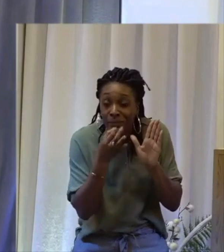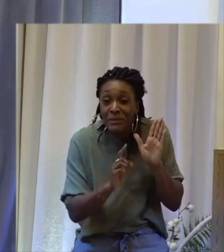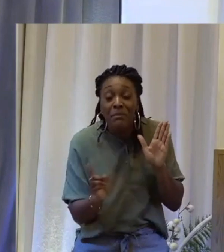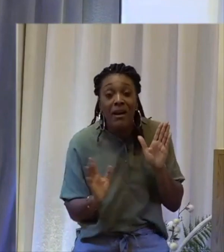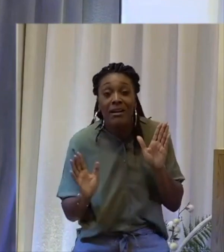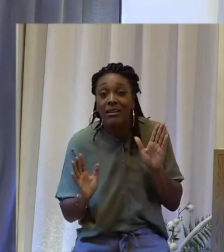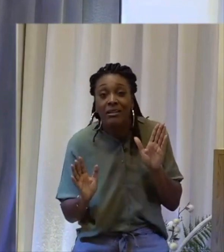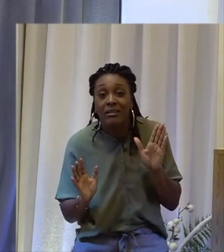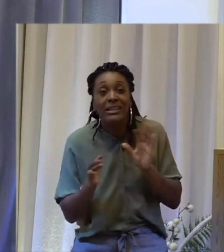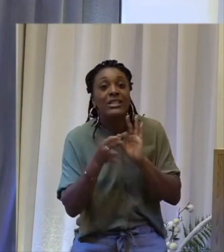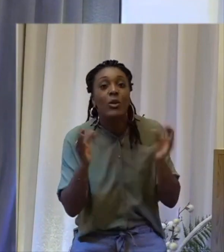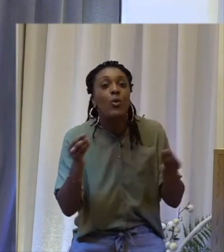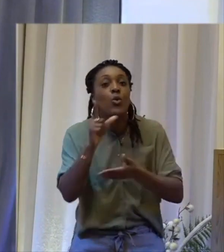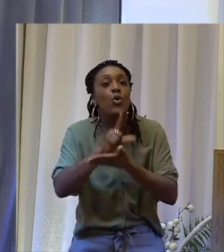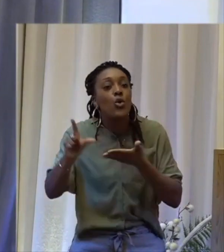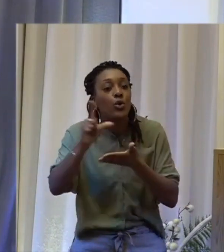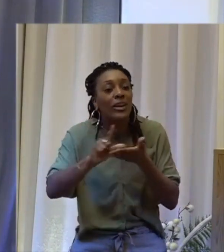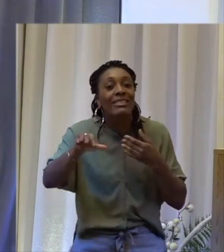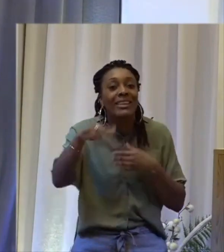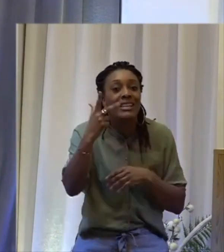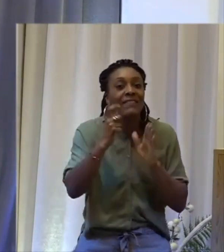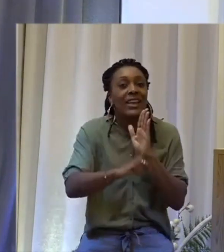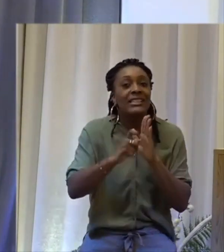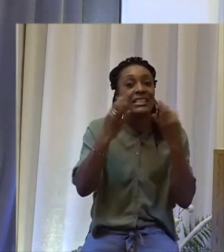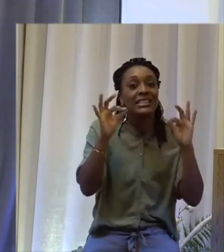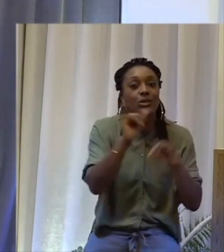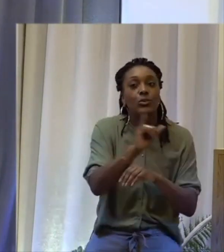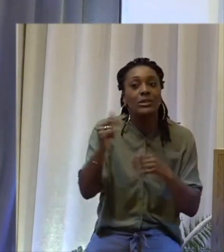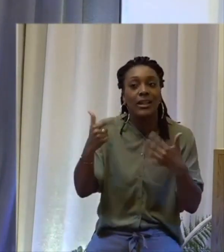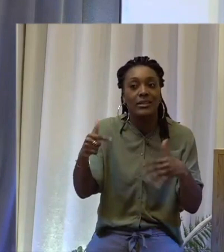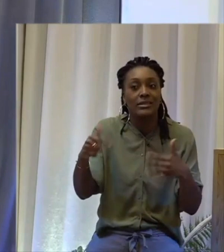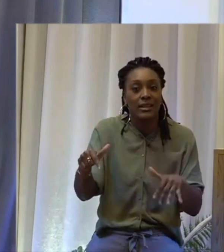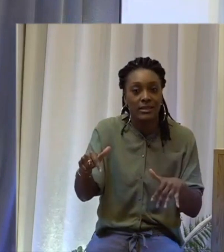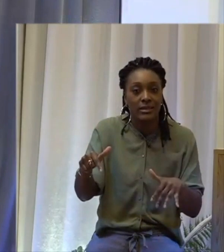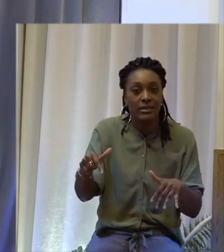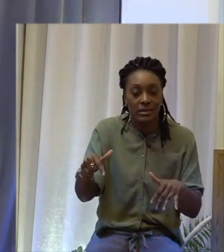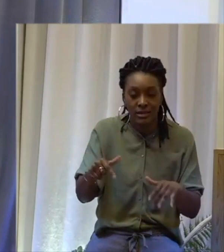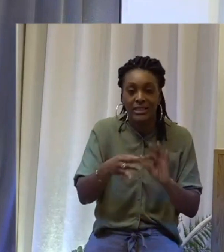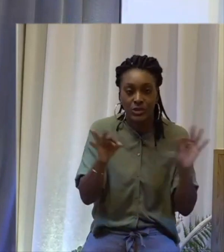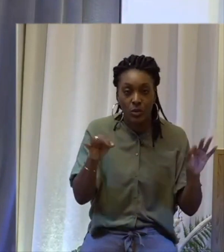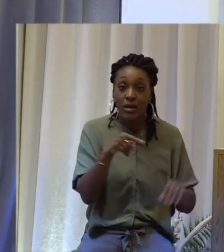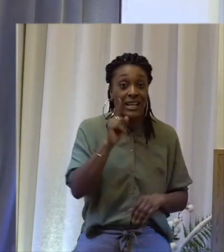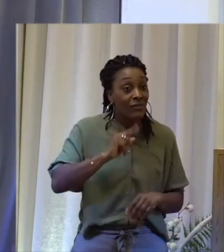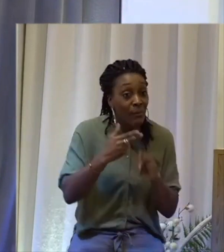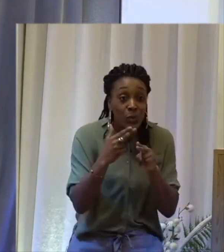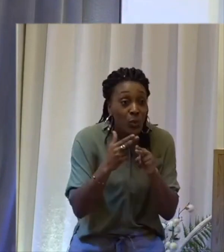histoire se trouve dans Luc 13, du verset 10 à 17. Cette femme-là n'a pas de